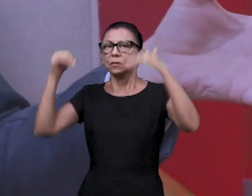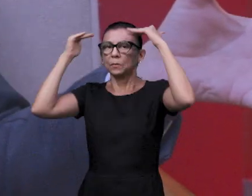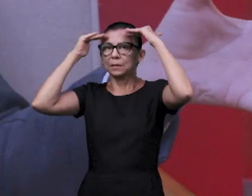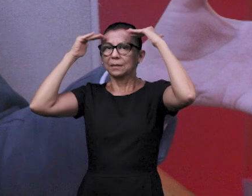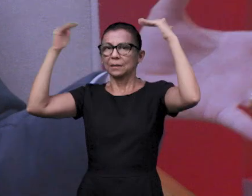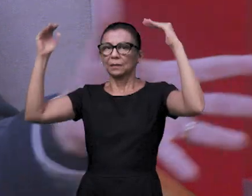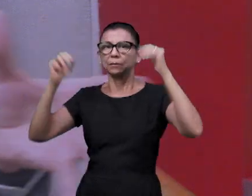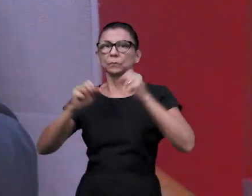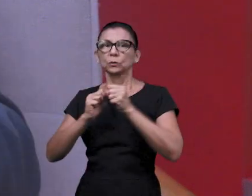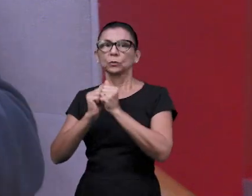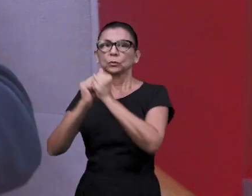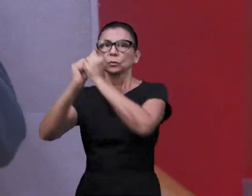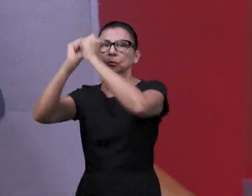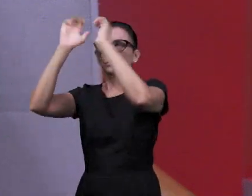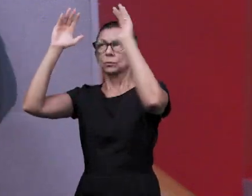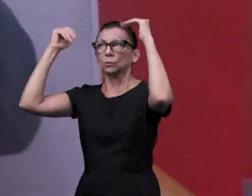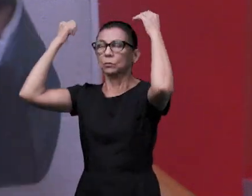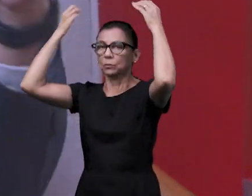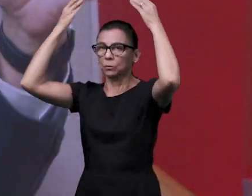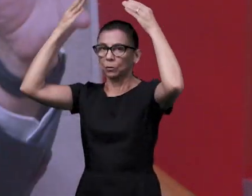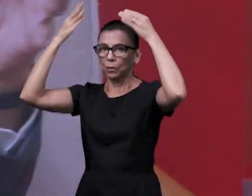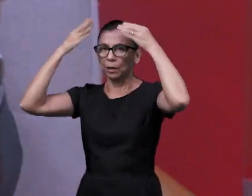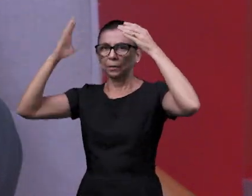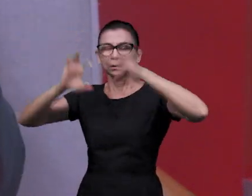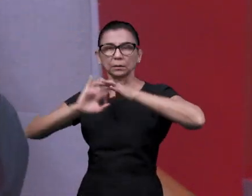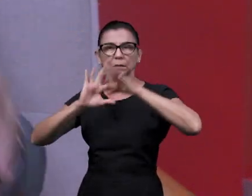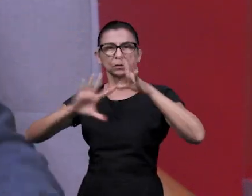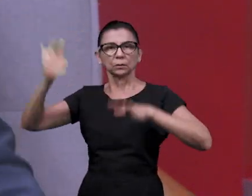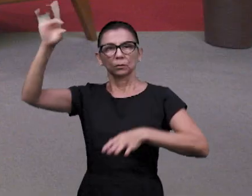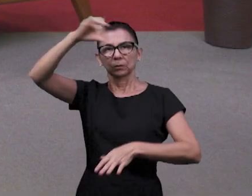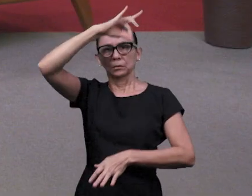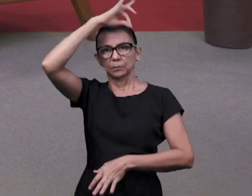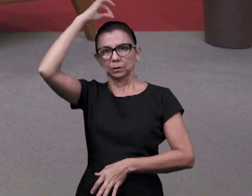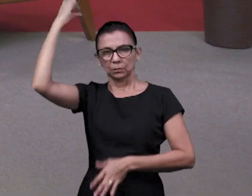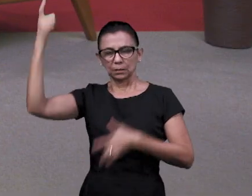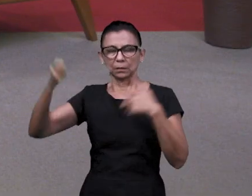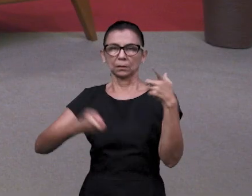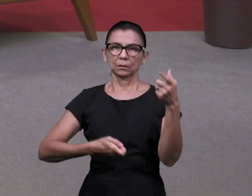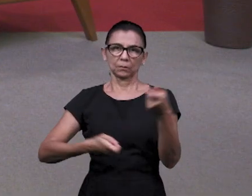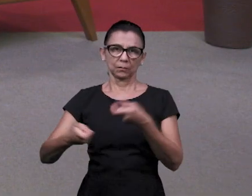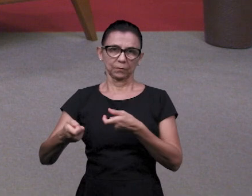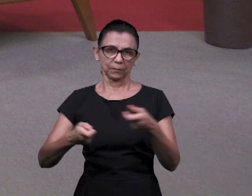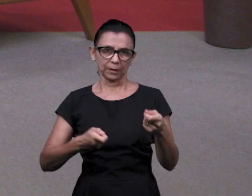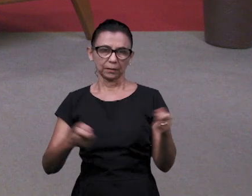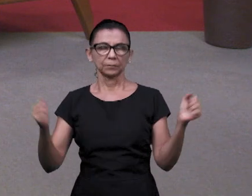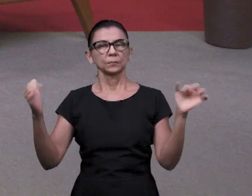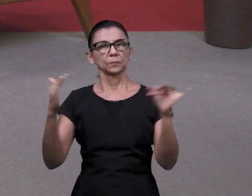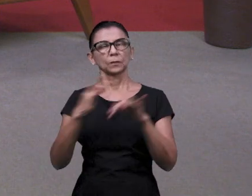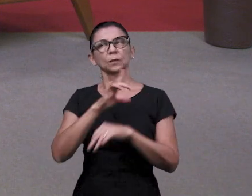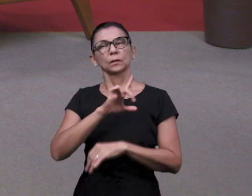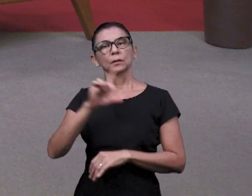roi, en laissant ce que le Saint-Esprit gouverne. Amen. Gloire à Dieu.